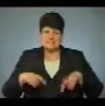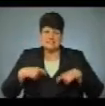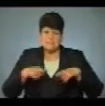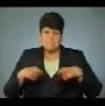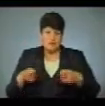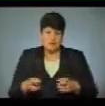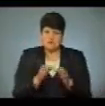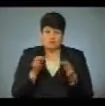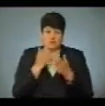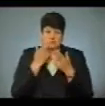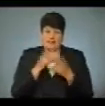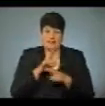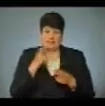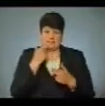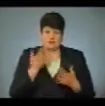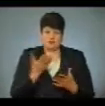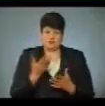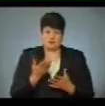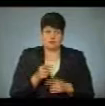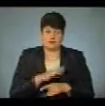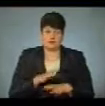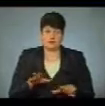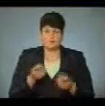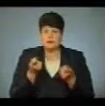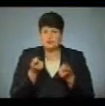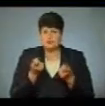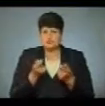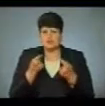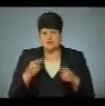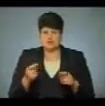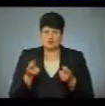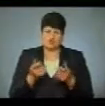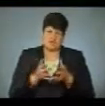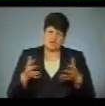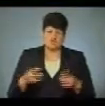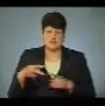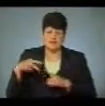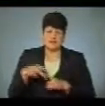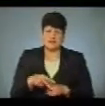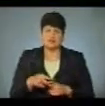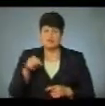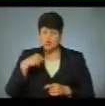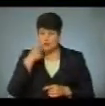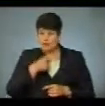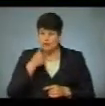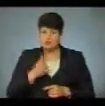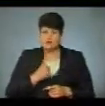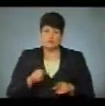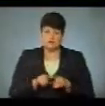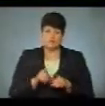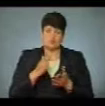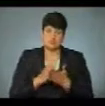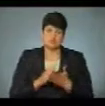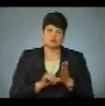принципі, нічого незвичного в горах вони не побачать. Єдине, що буде трошки інше, трошки більше навантаження. Цього року так у нас теж 6.